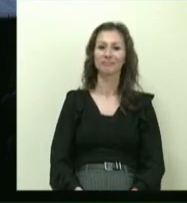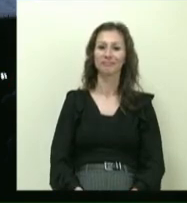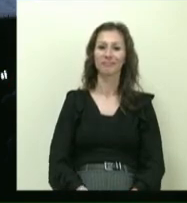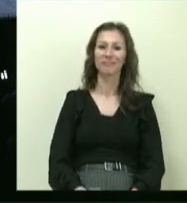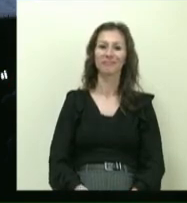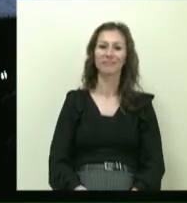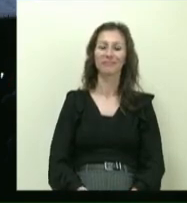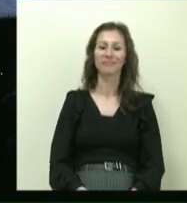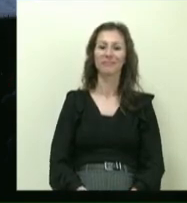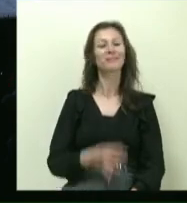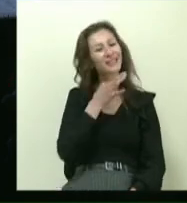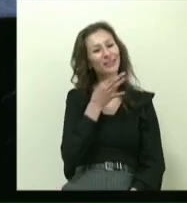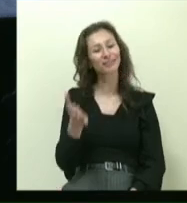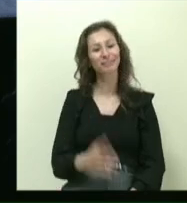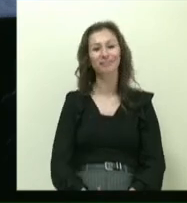teşekkür ederim